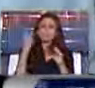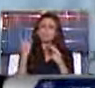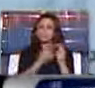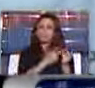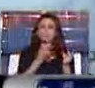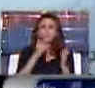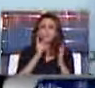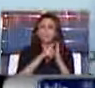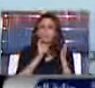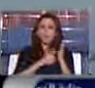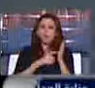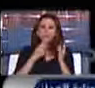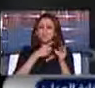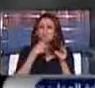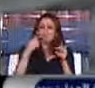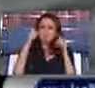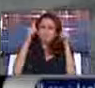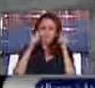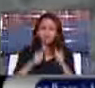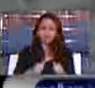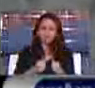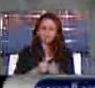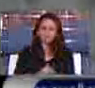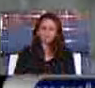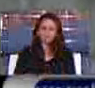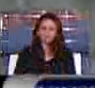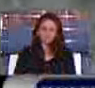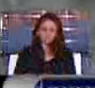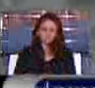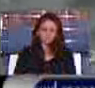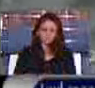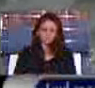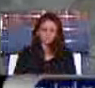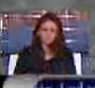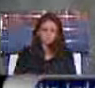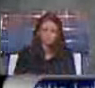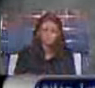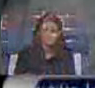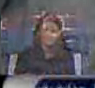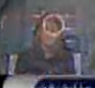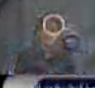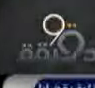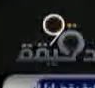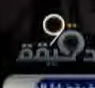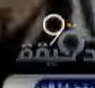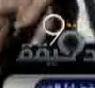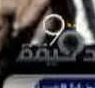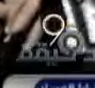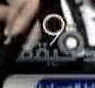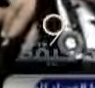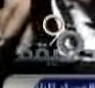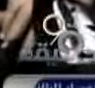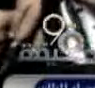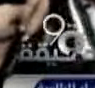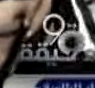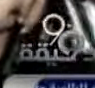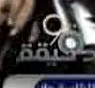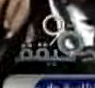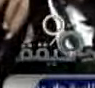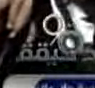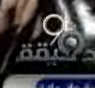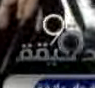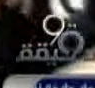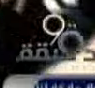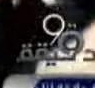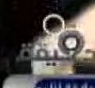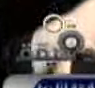هذه القرارات؟ وحياتي عندك ما تعيطيش، قولوا لأمي